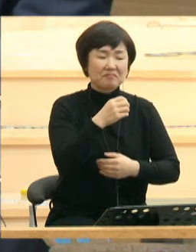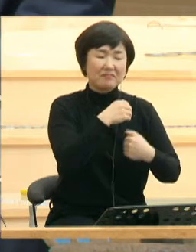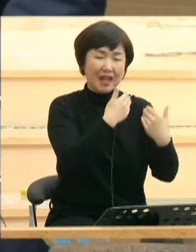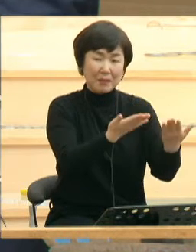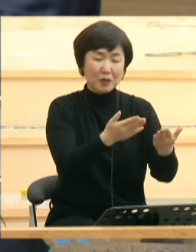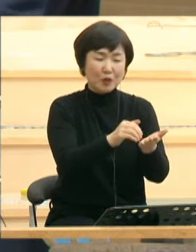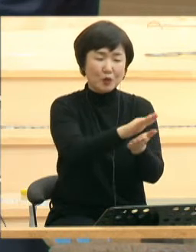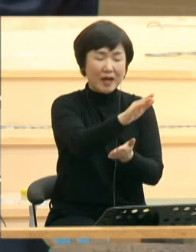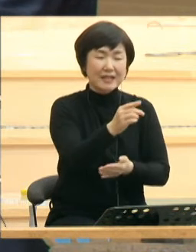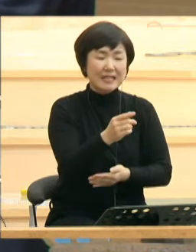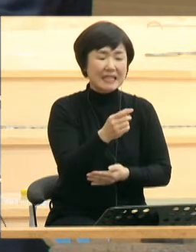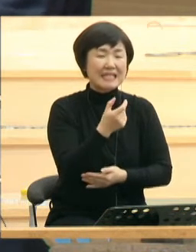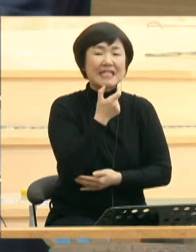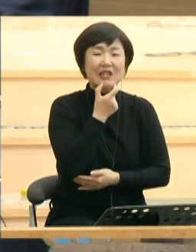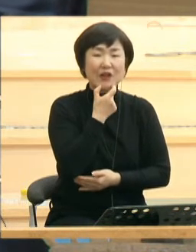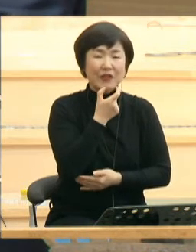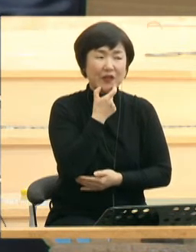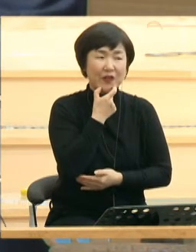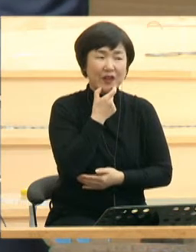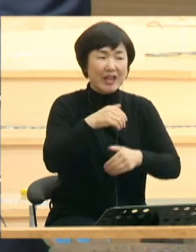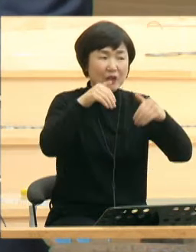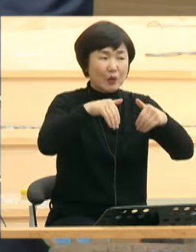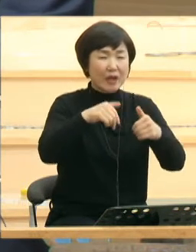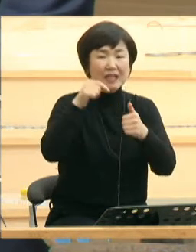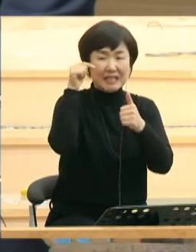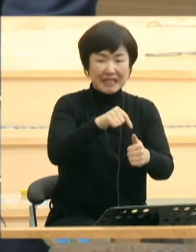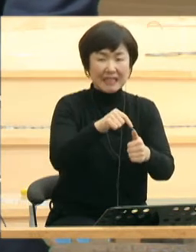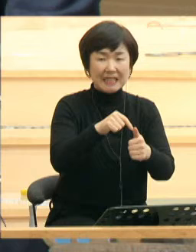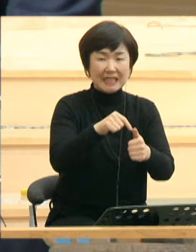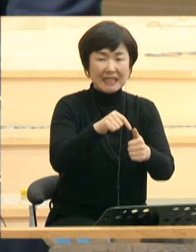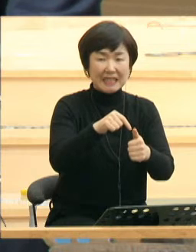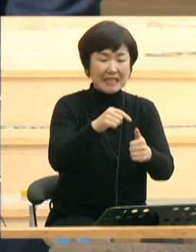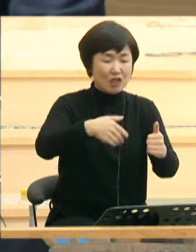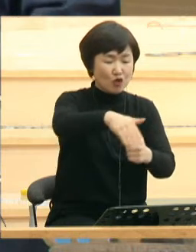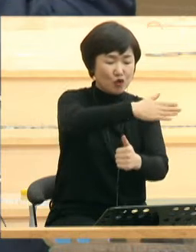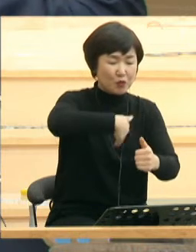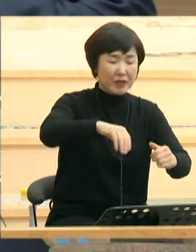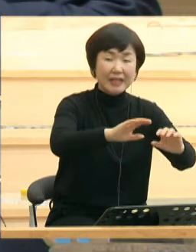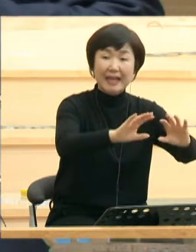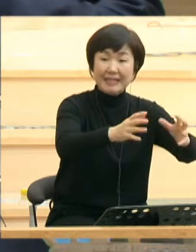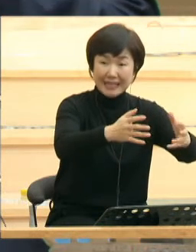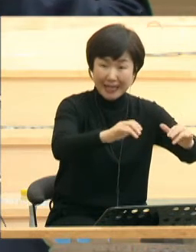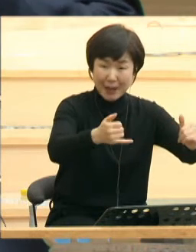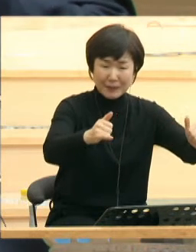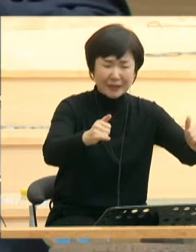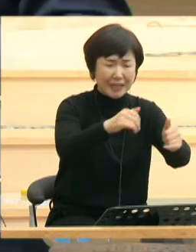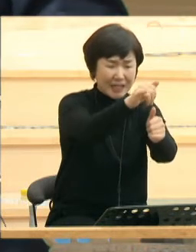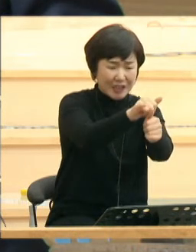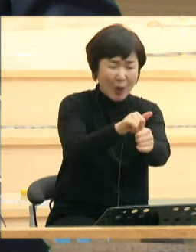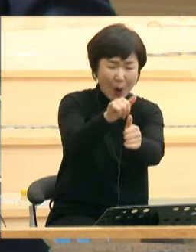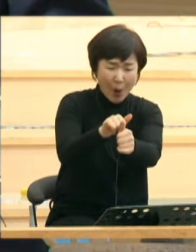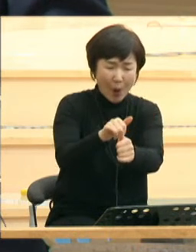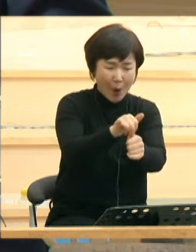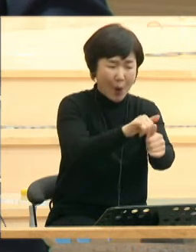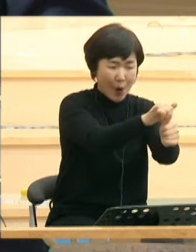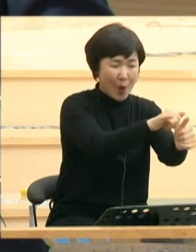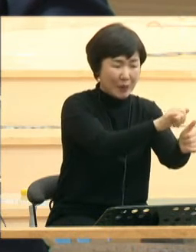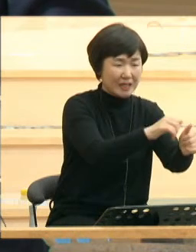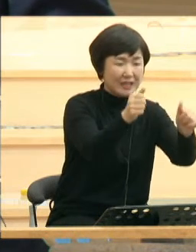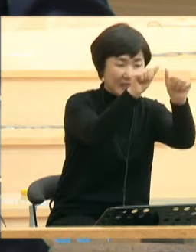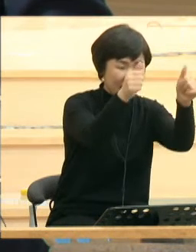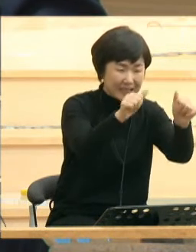사람 아니 아니 쫓아내기 싫었던 그 사람들 그 백성들의 그 백성들의 신을 딱